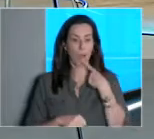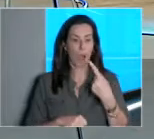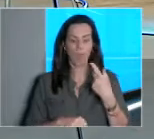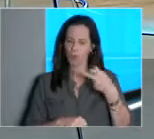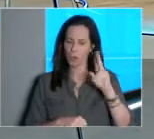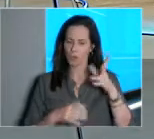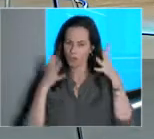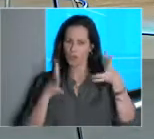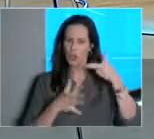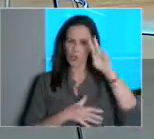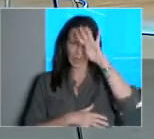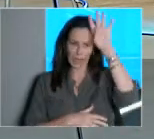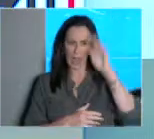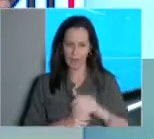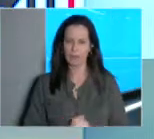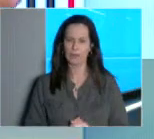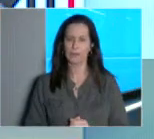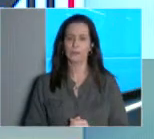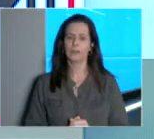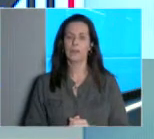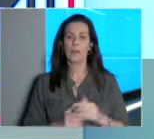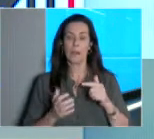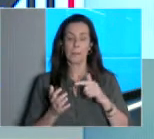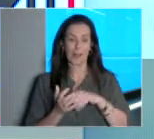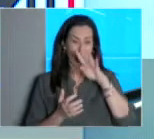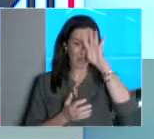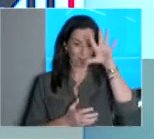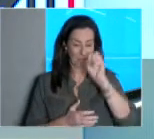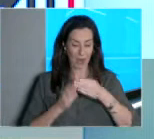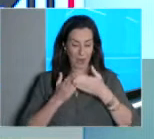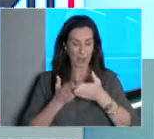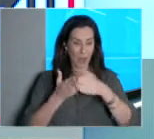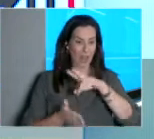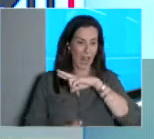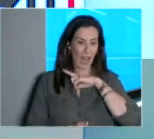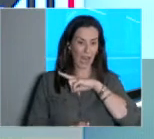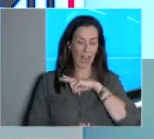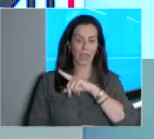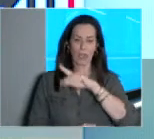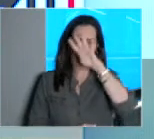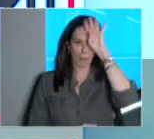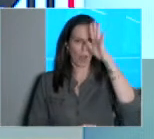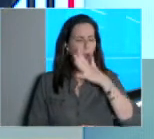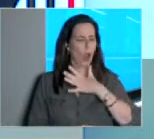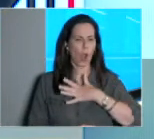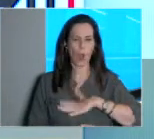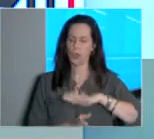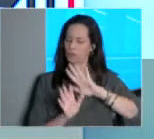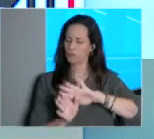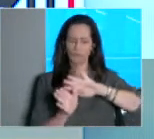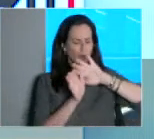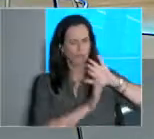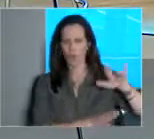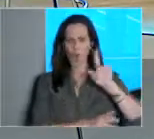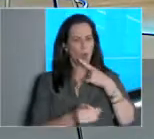תקיף יותר מול איראן. דיווח, בעקבות השתלטות איראן על המכלית הבריטית, נשיא ארצות הברית שוקל לזנוח את נתיב המסע